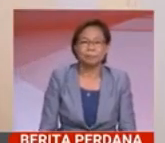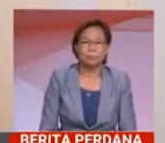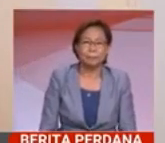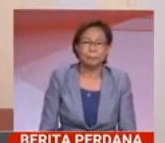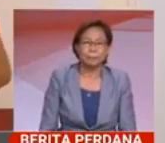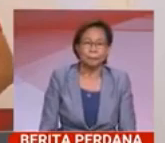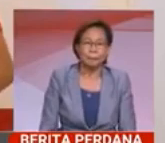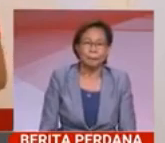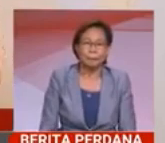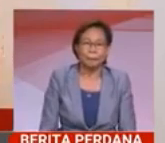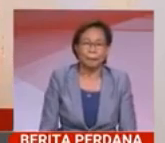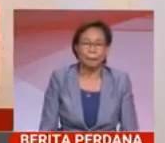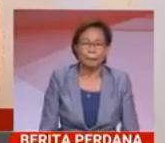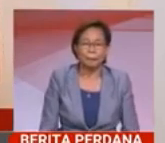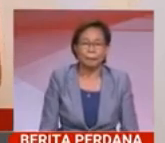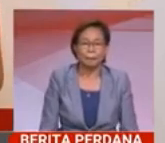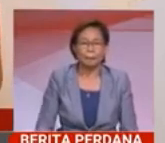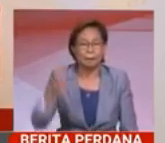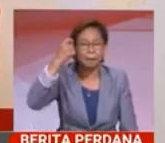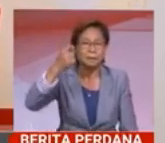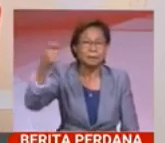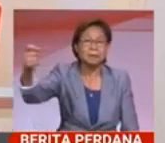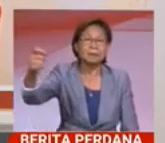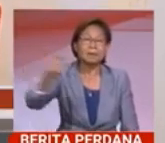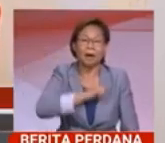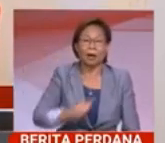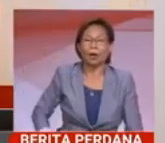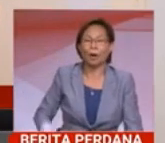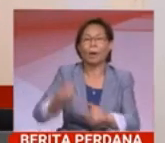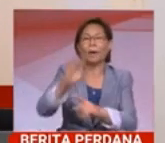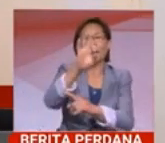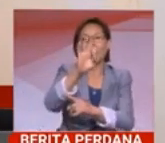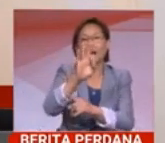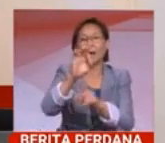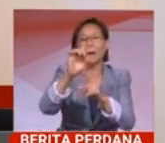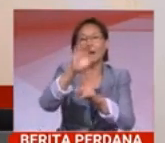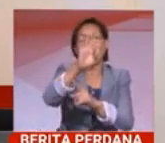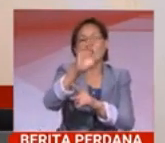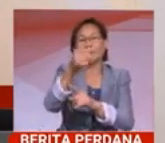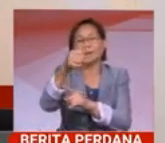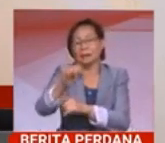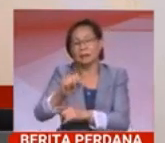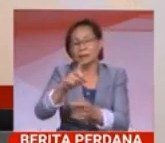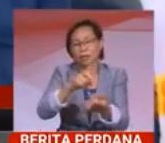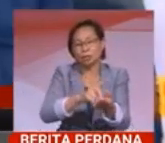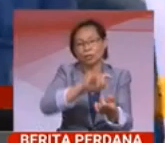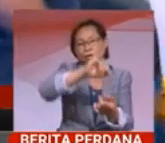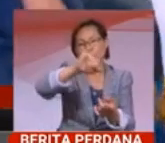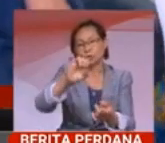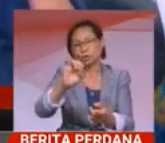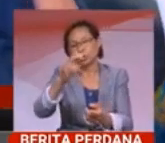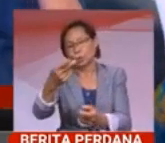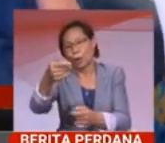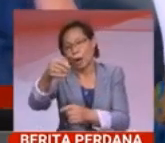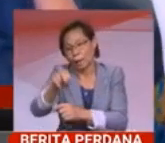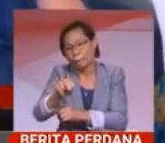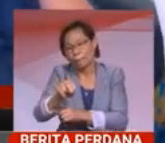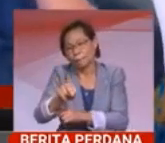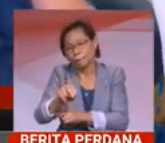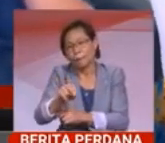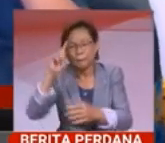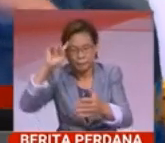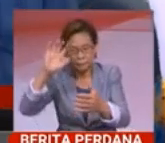oh my god jodoh usaha agung persatuan bola sepak selangor vs dokter johan kamal hamido